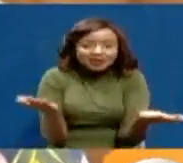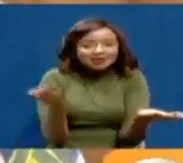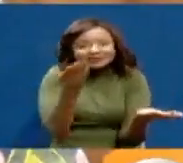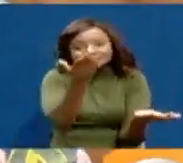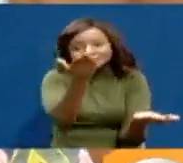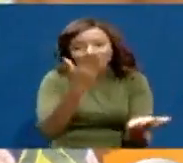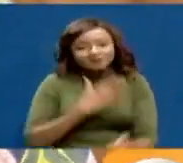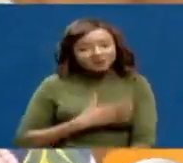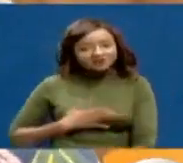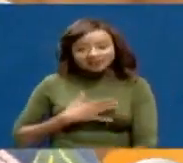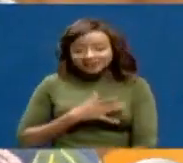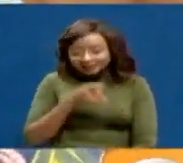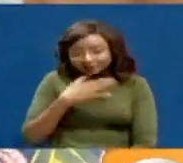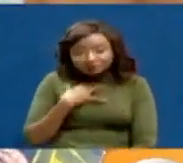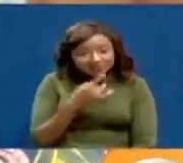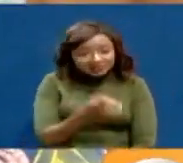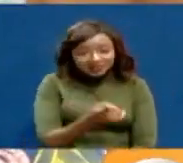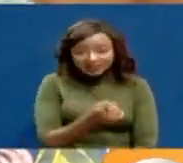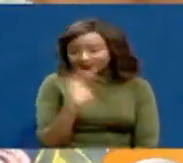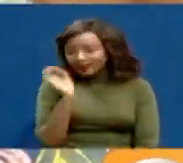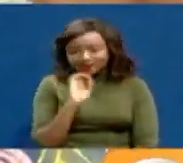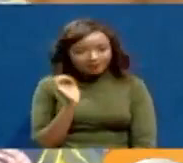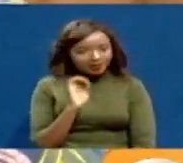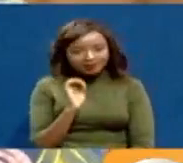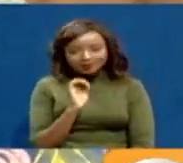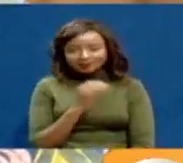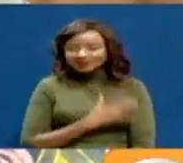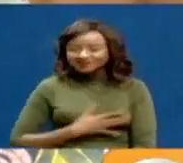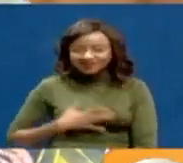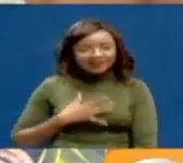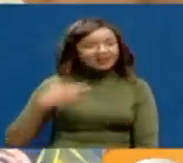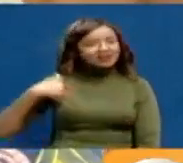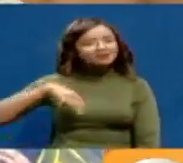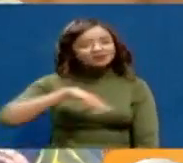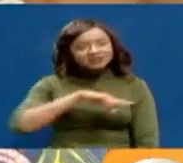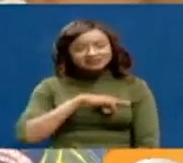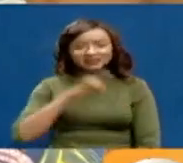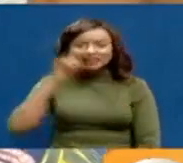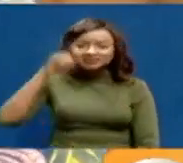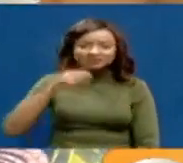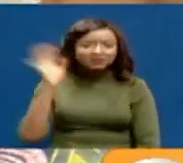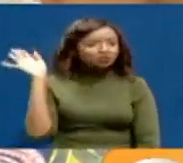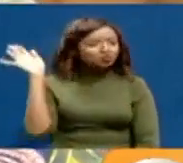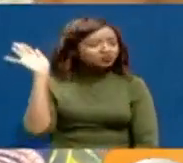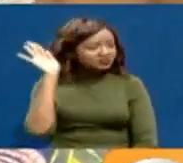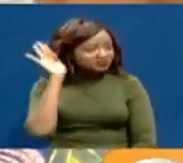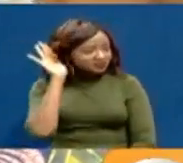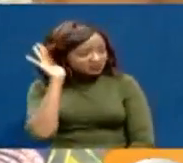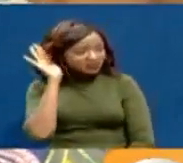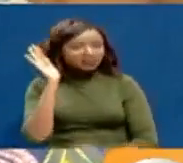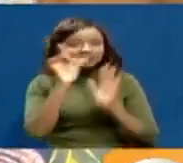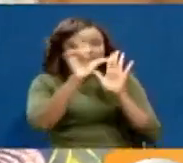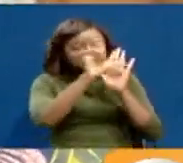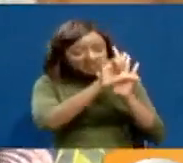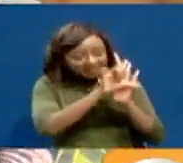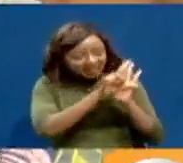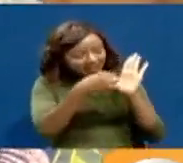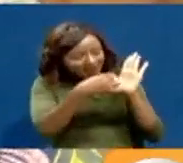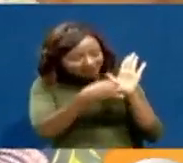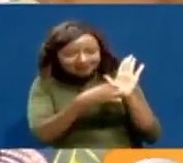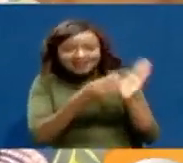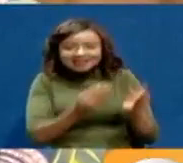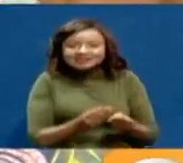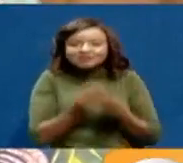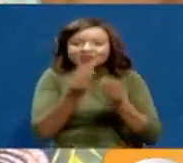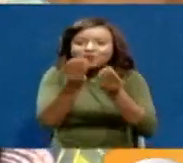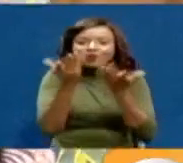Wenzetu, tusifike hapo. Wenzetu, tutii sheria ambazo